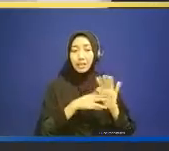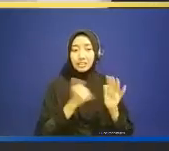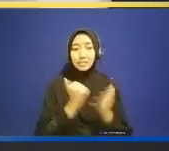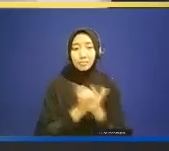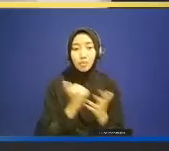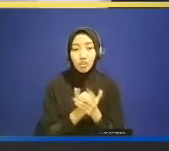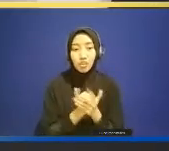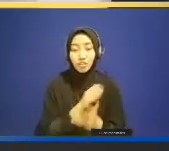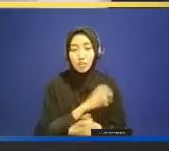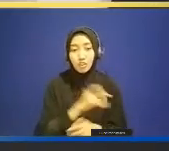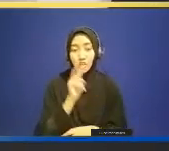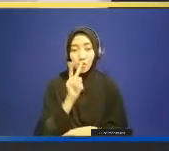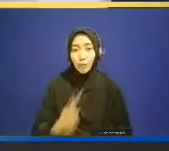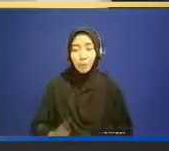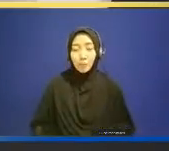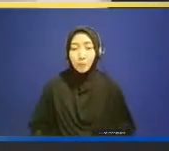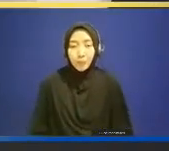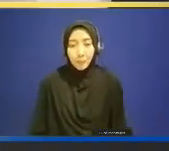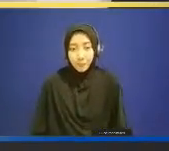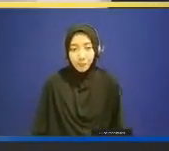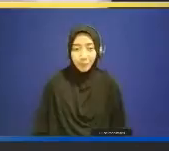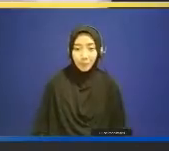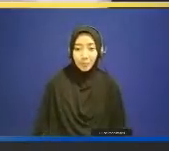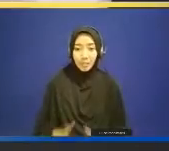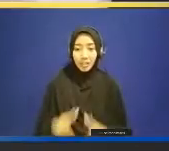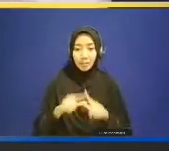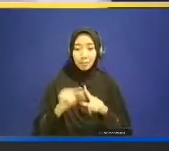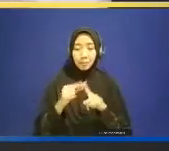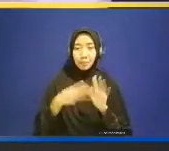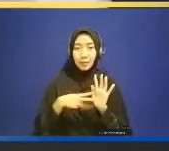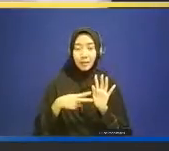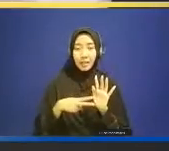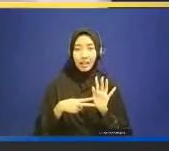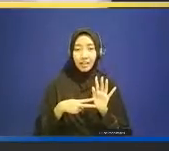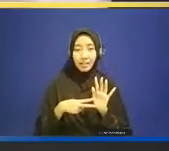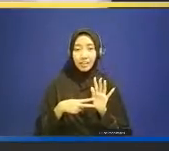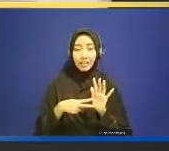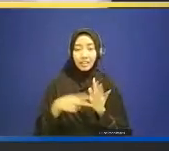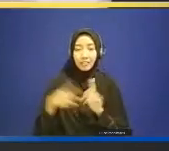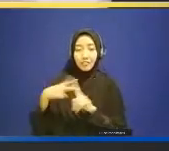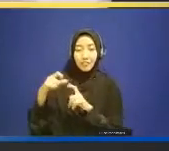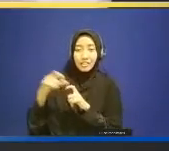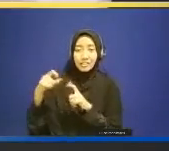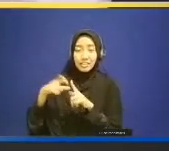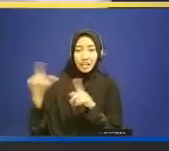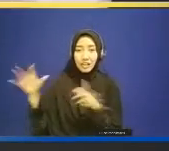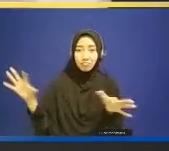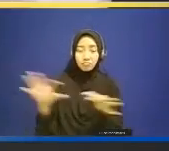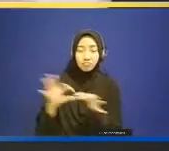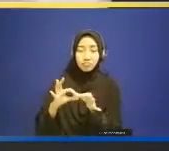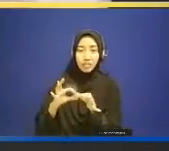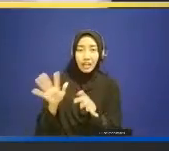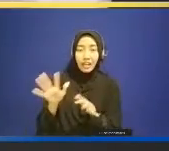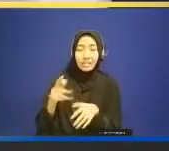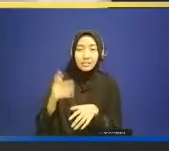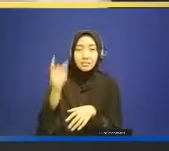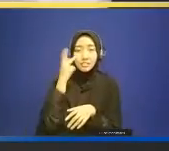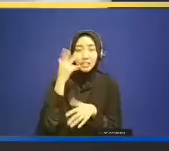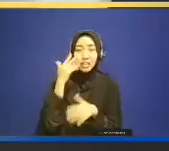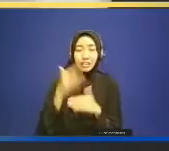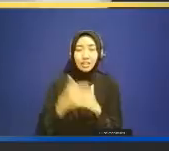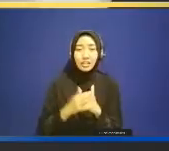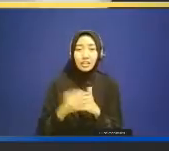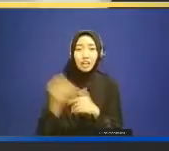Punya dua ya pertama tentu APBN juga sebagai instrumen fiskal dia harus mampu untuk menjaga stabilitas